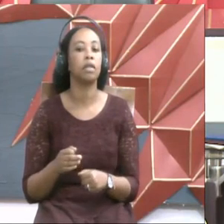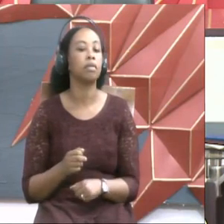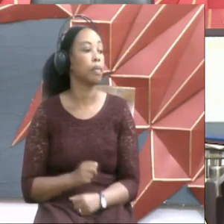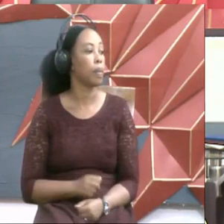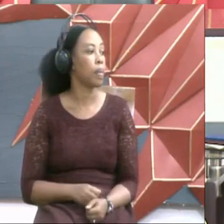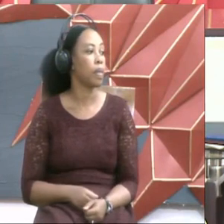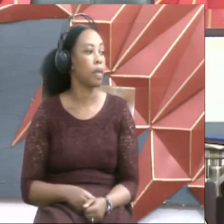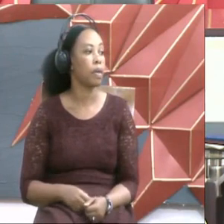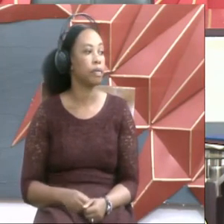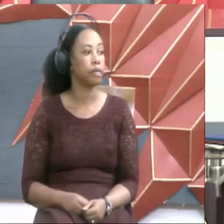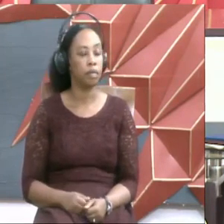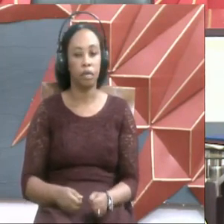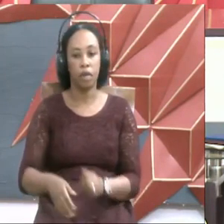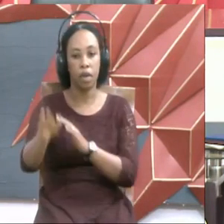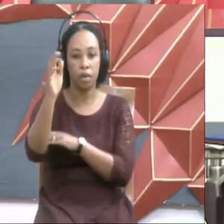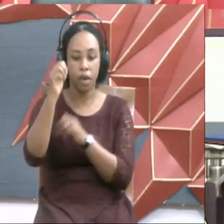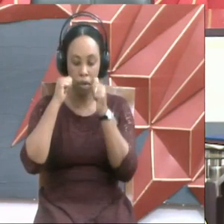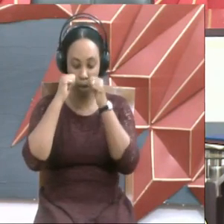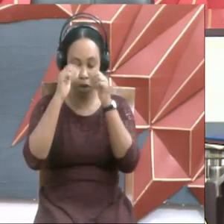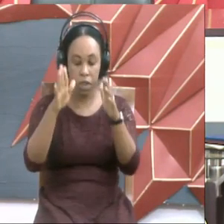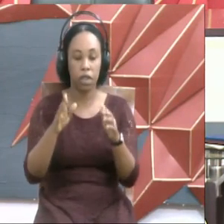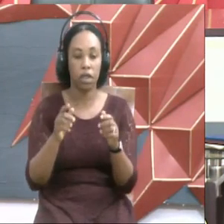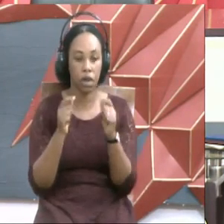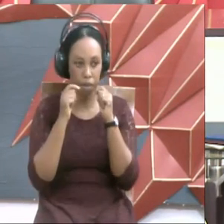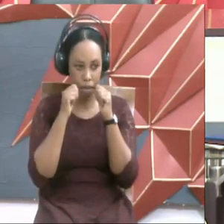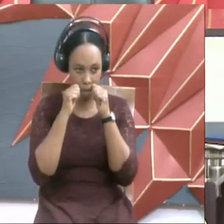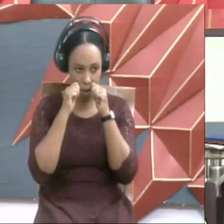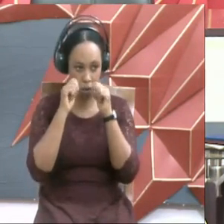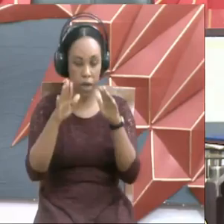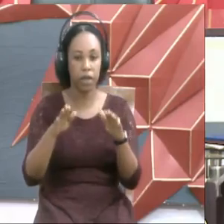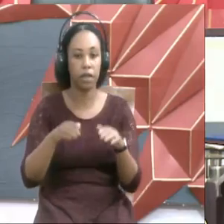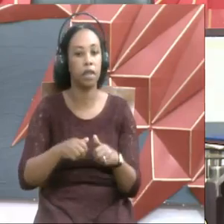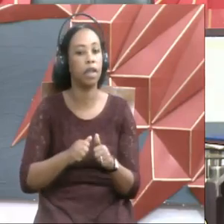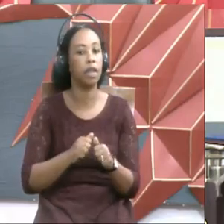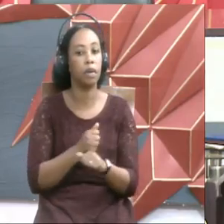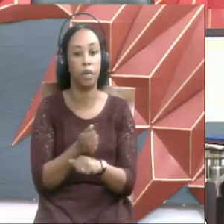Gatete. Que Dieu vous bénisse, que la paix de Christ part avec chacun de vous.